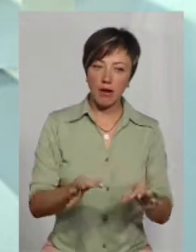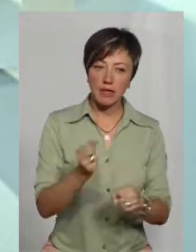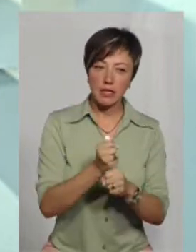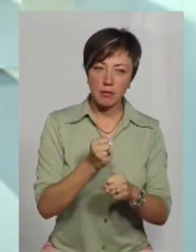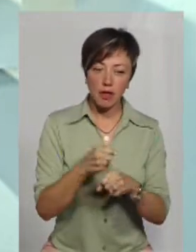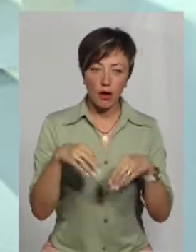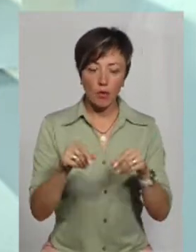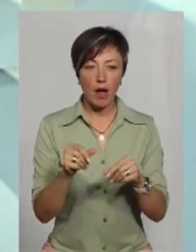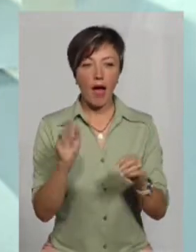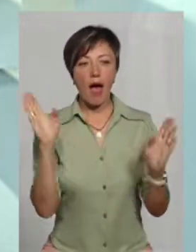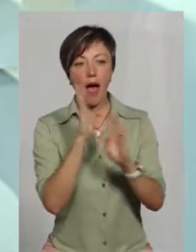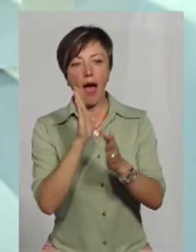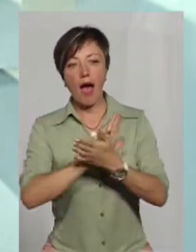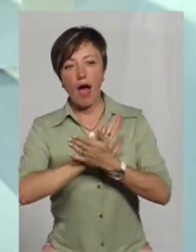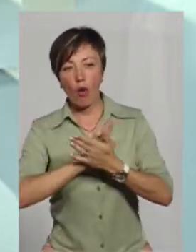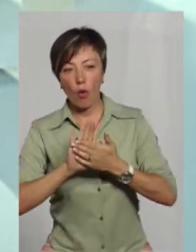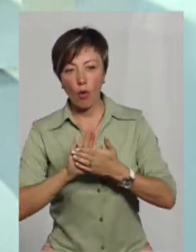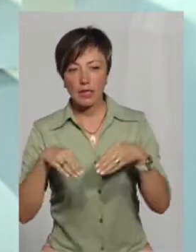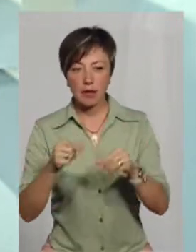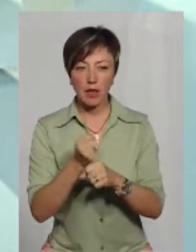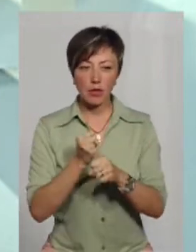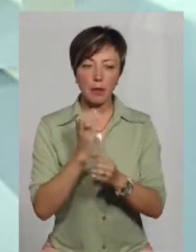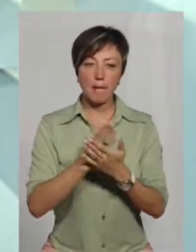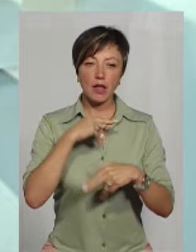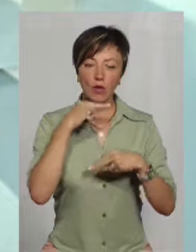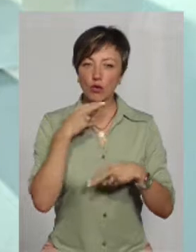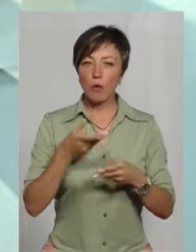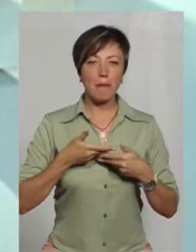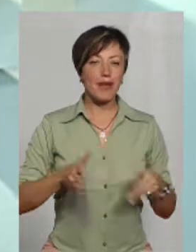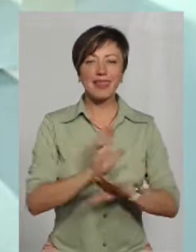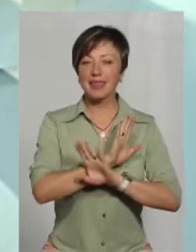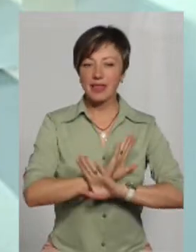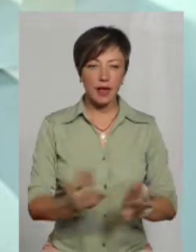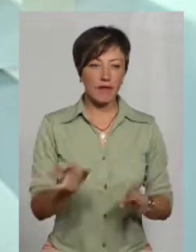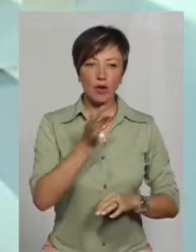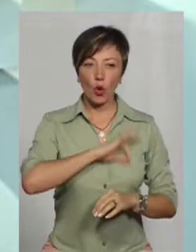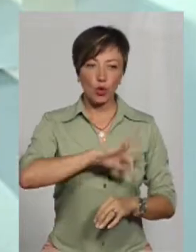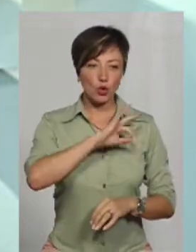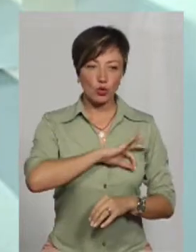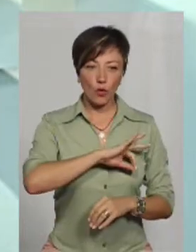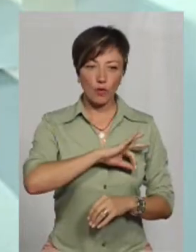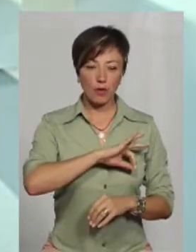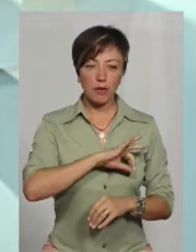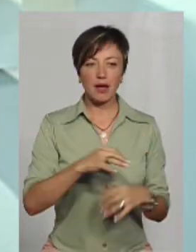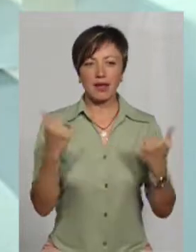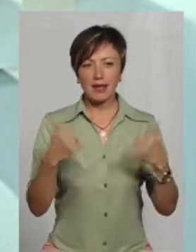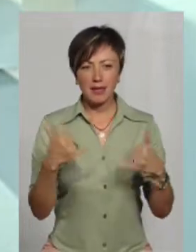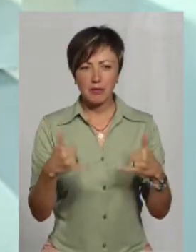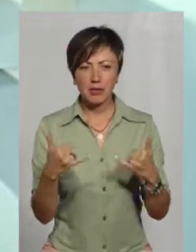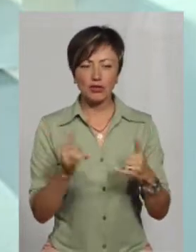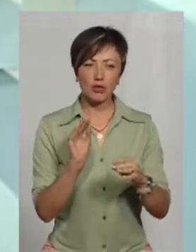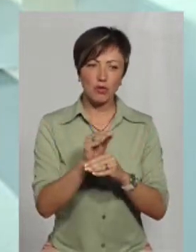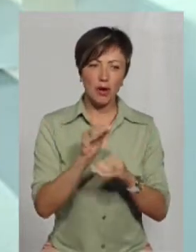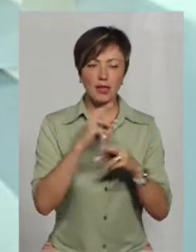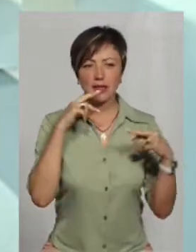землеробство, екоземеробство. Тобто це все мається на увазі, що ми не використовуємо ну, пестициди,